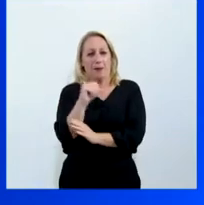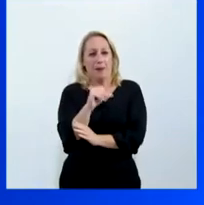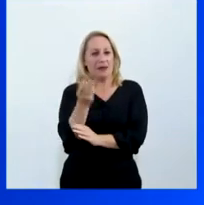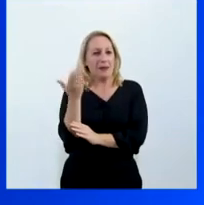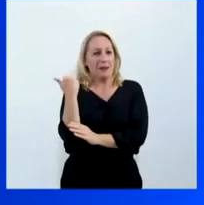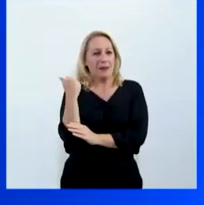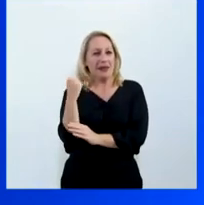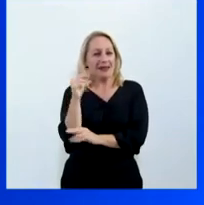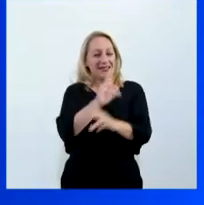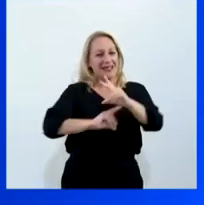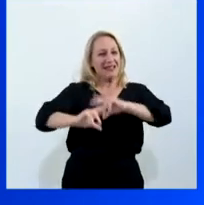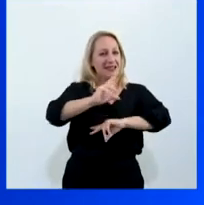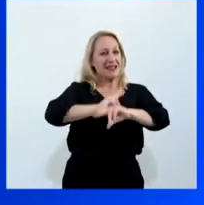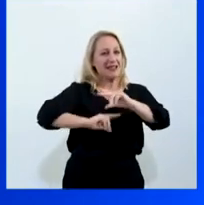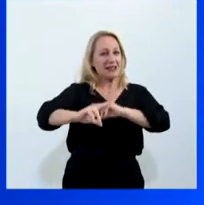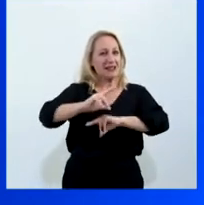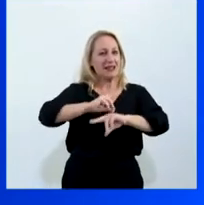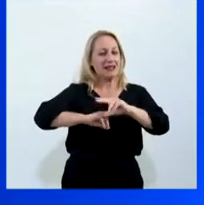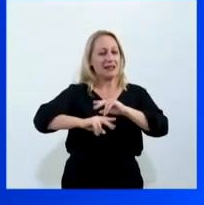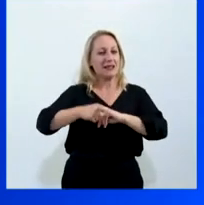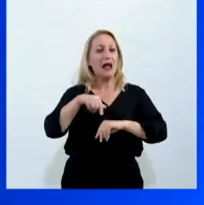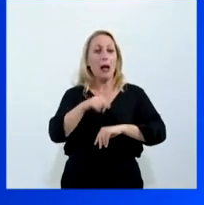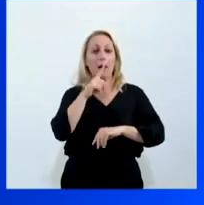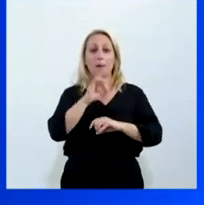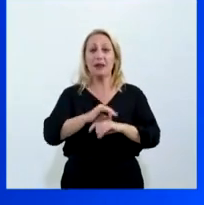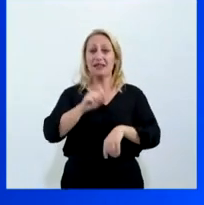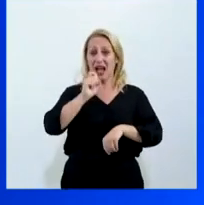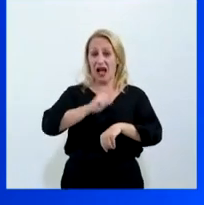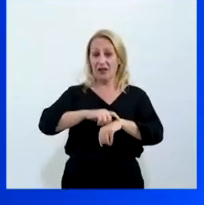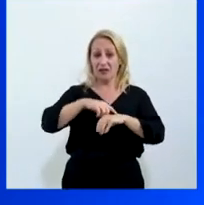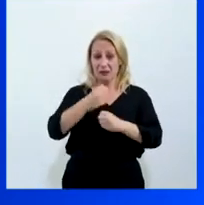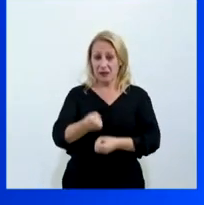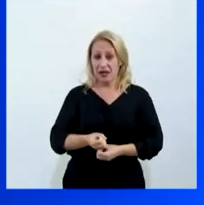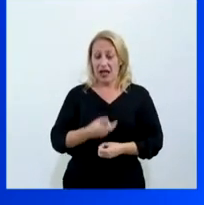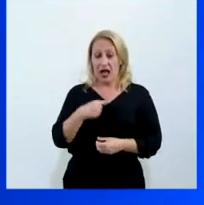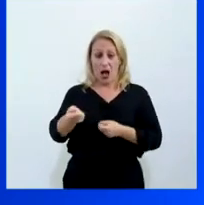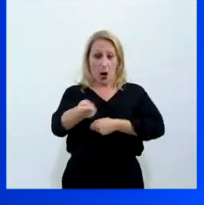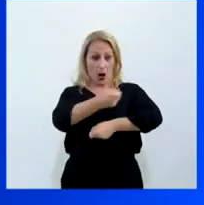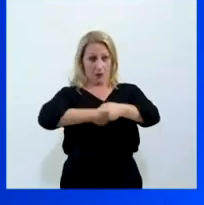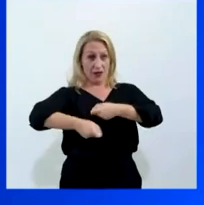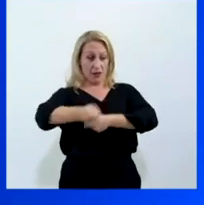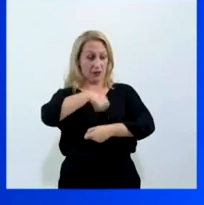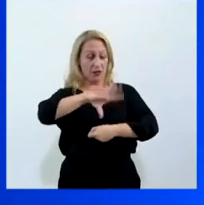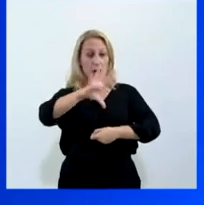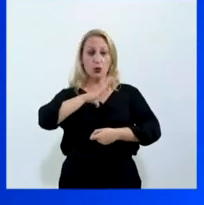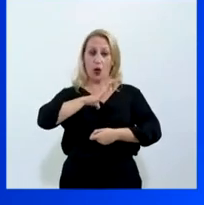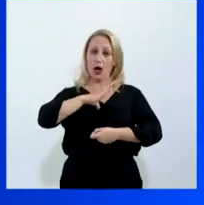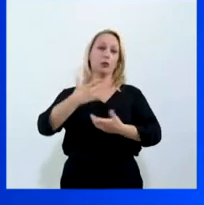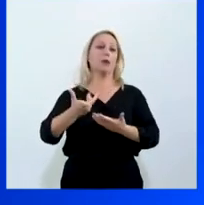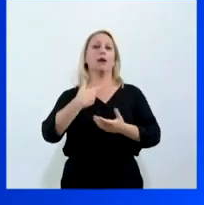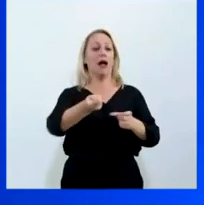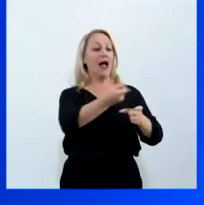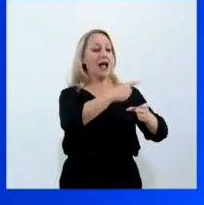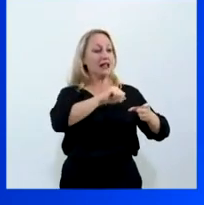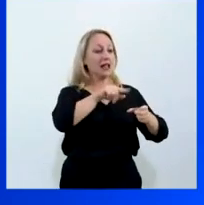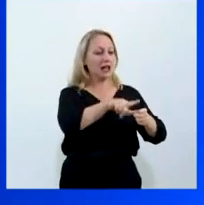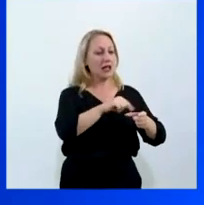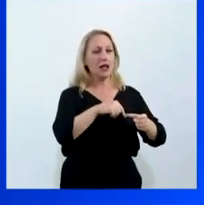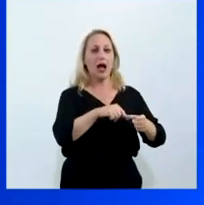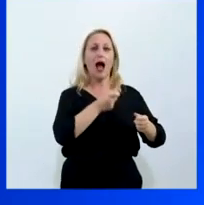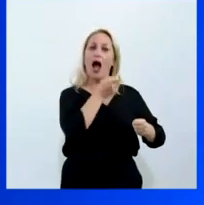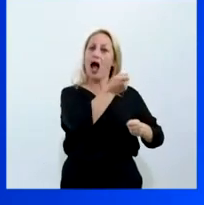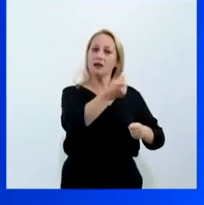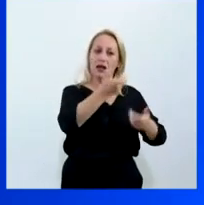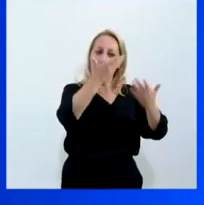προηγούμενη συζήτηση την οποία κάναμε. Πώς αισθάνεται ο επιχειρηματίας ο οποίος έχει ασφαλίσει την εταιρεία του